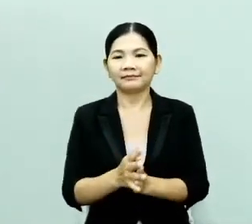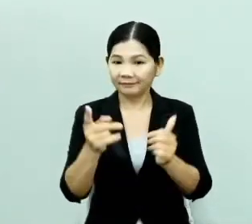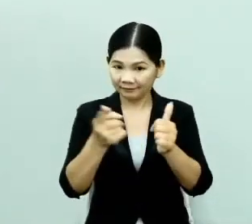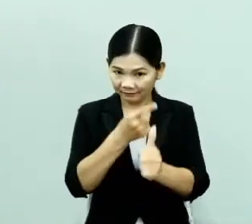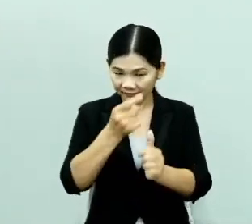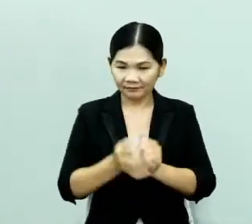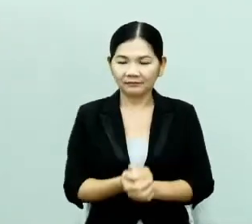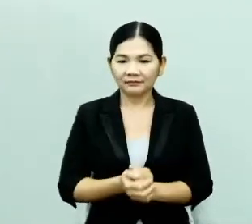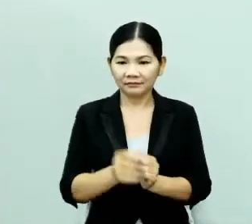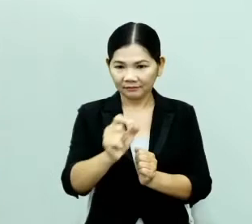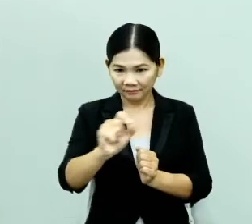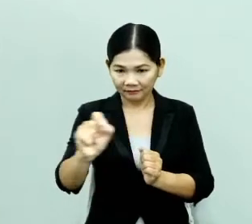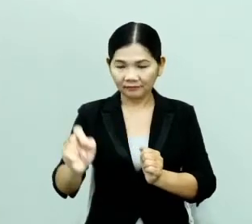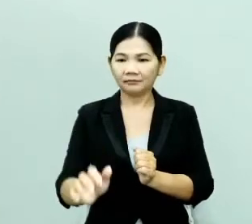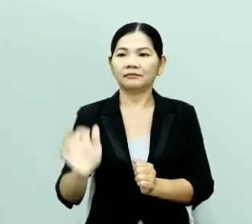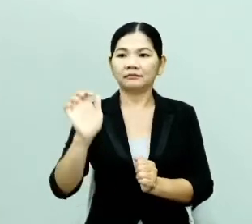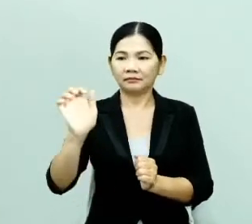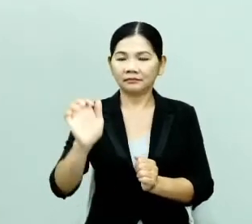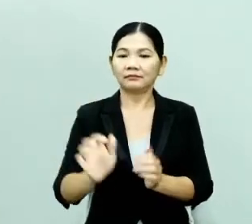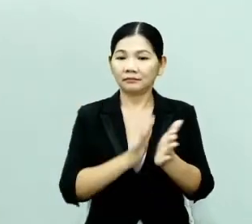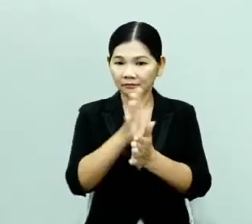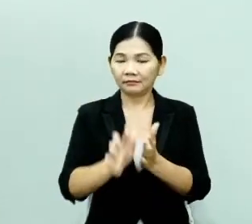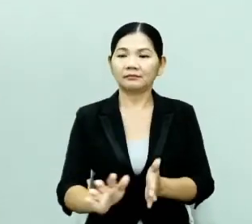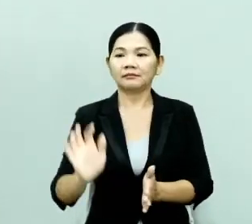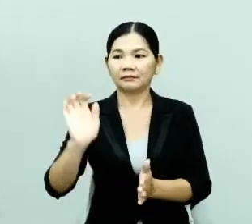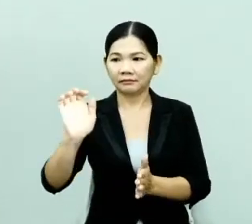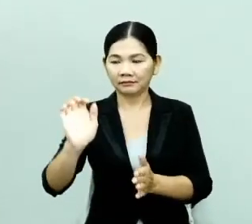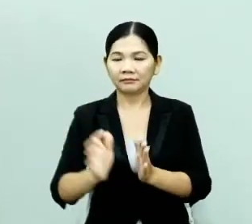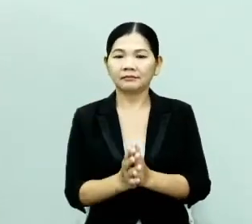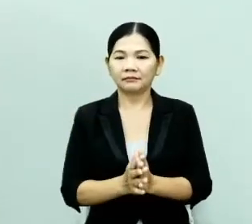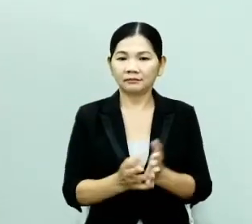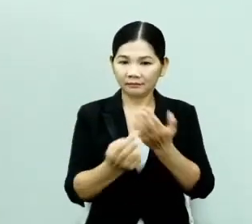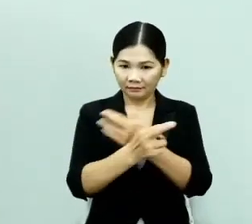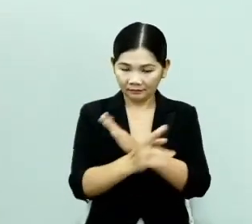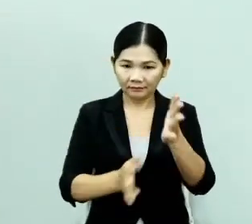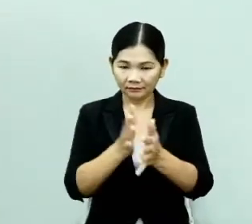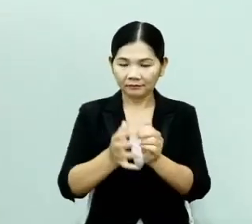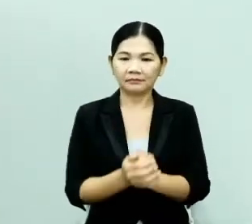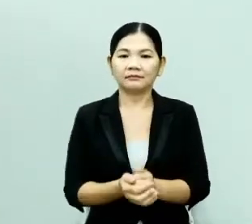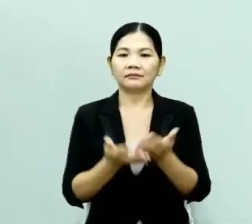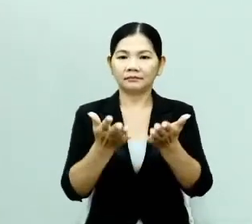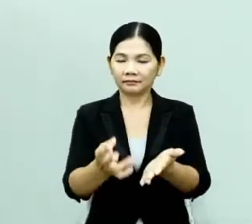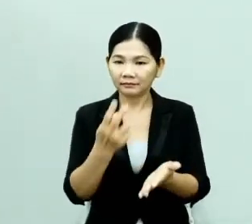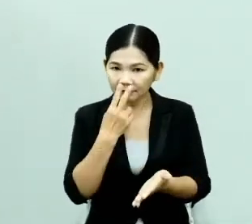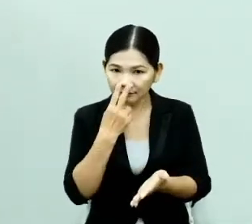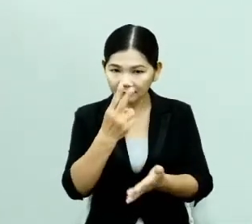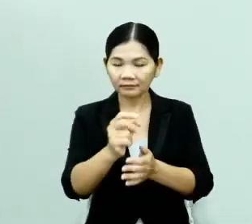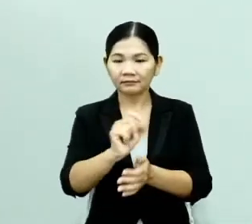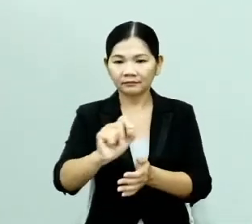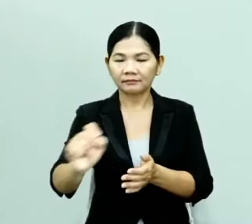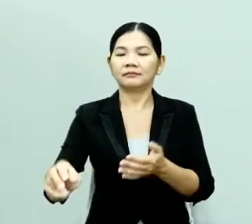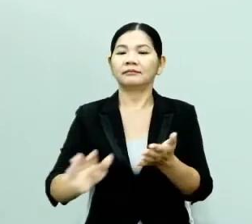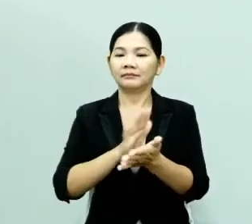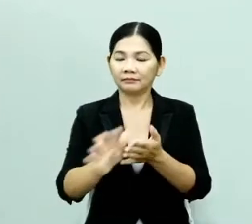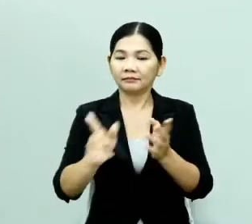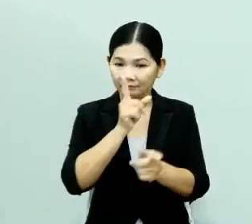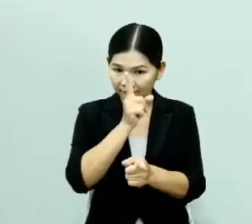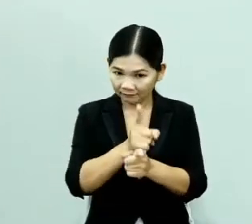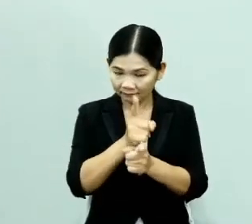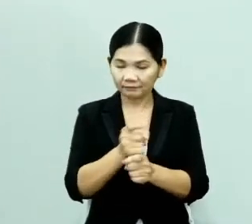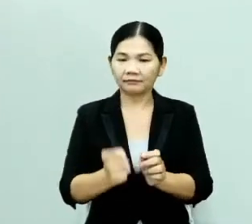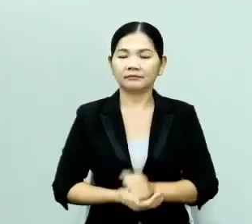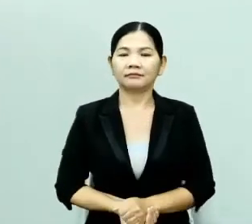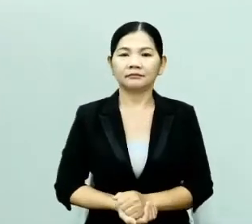បូងណាអញ្ចឹងកូនសរសេរអក្សរច1អាន1ចាកូនត្រៀមសរសេរទាំងអស់គ្នាអ្នកគ្រូចាំមើលតើកូនណាសរសេរបានត្រឹមត្រូវហើយ